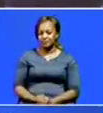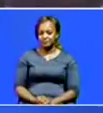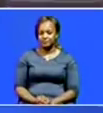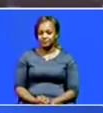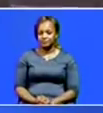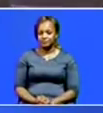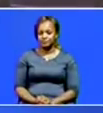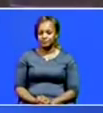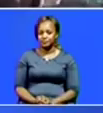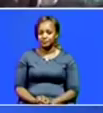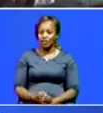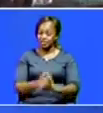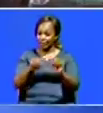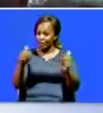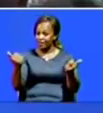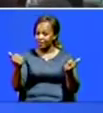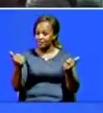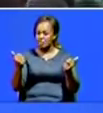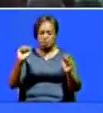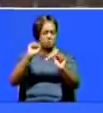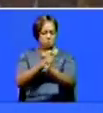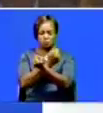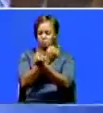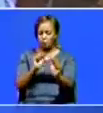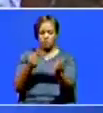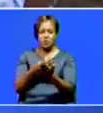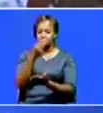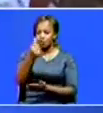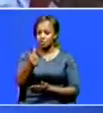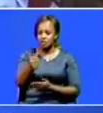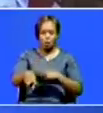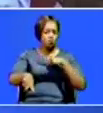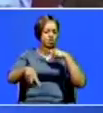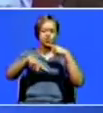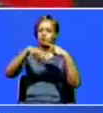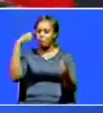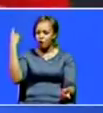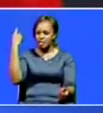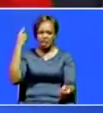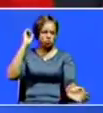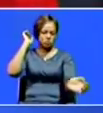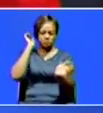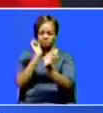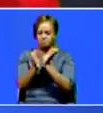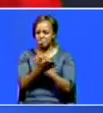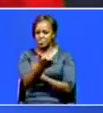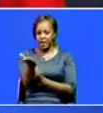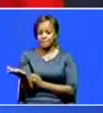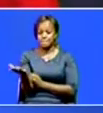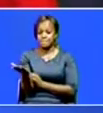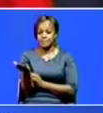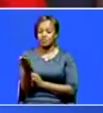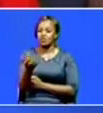Sasa. Hatuwezi nunuliwa. Tulishinda na walishindwa. Bwana